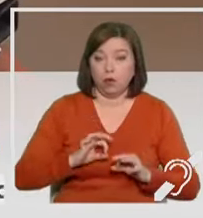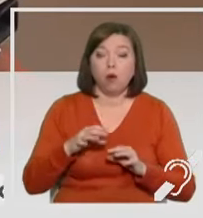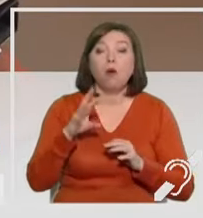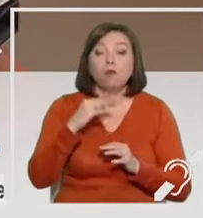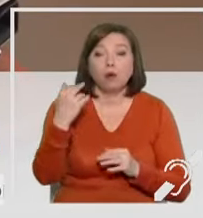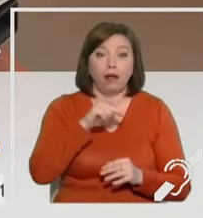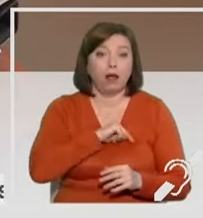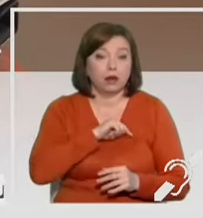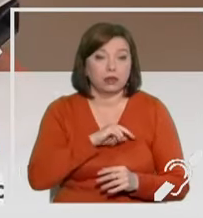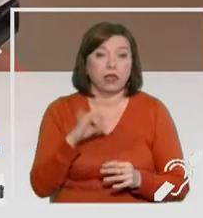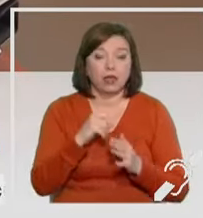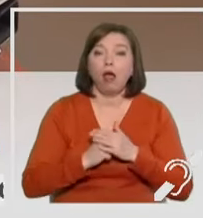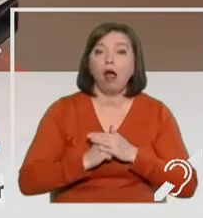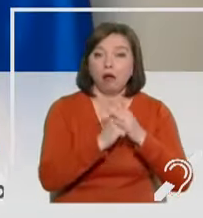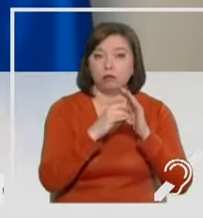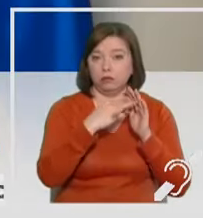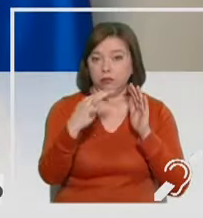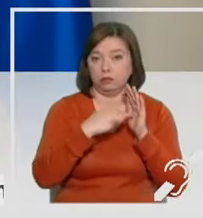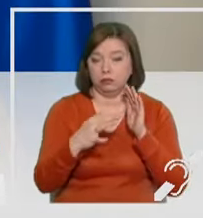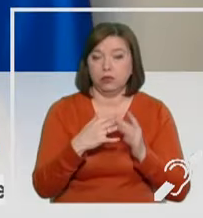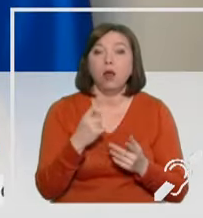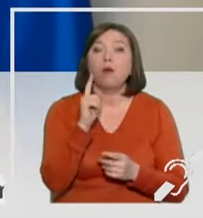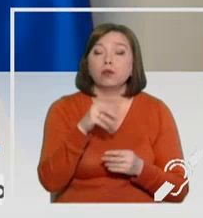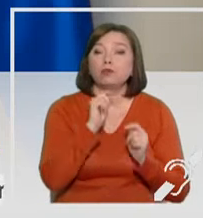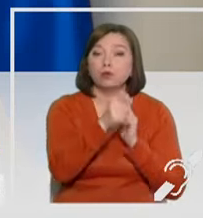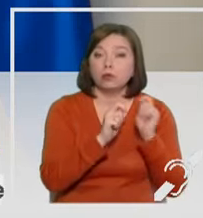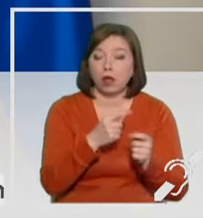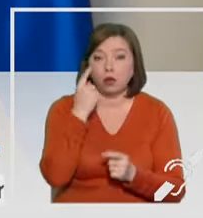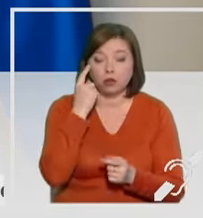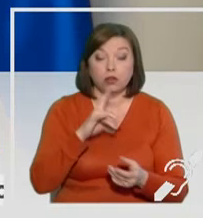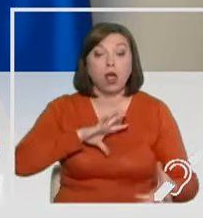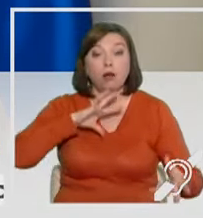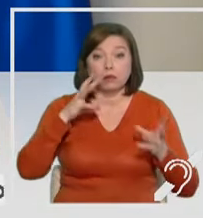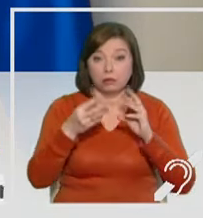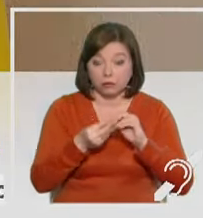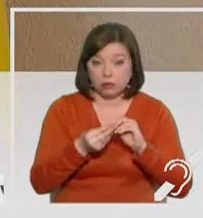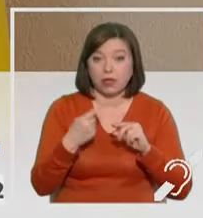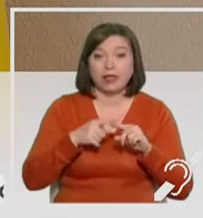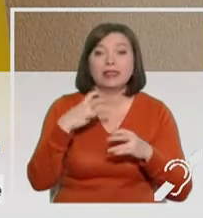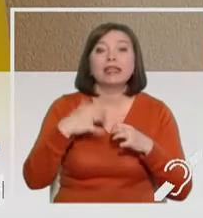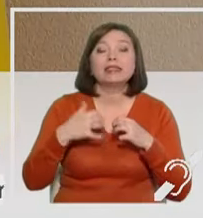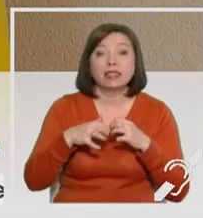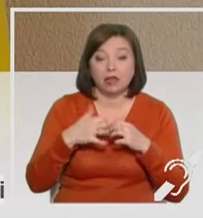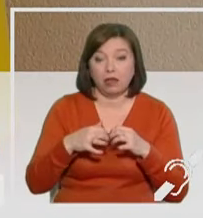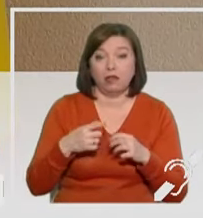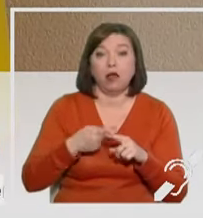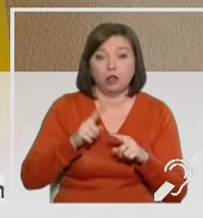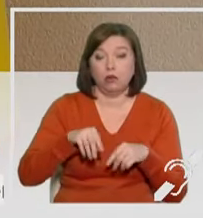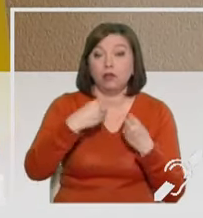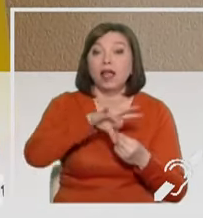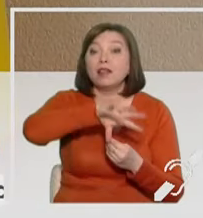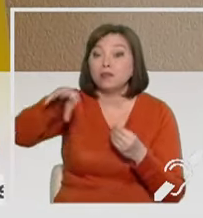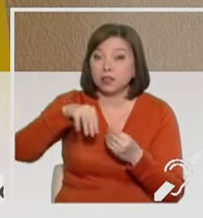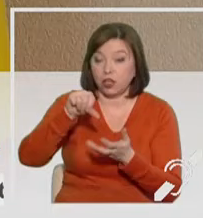criteriile aprobate și cu argumentarea numărului de puncte oferit. Punctajul final obținut de candidat este media punctajului oferit de toți membrii.